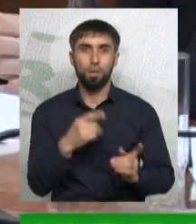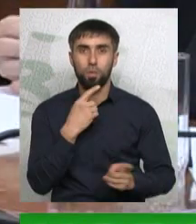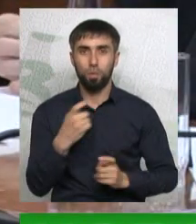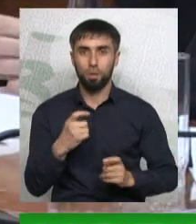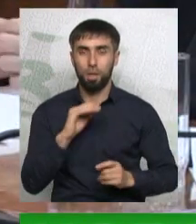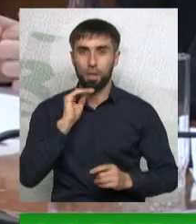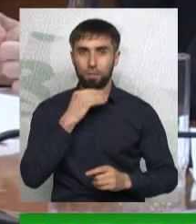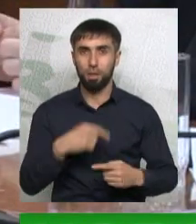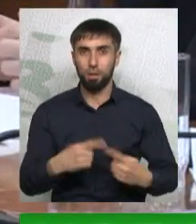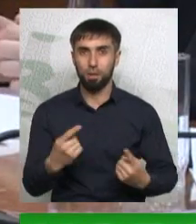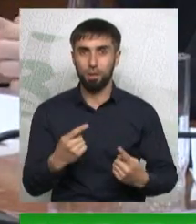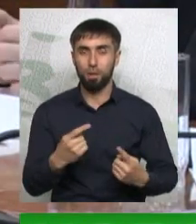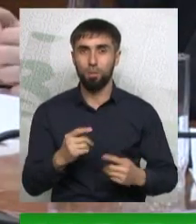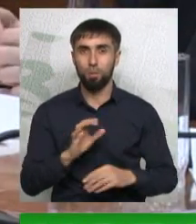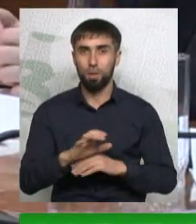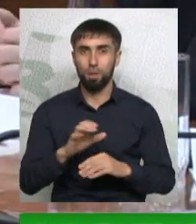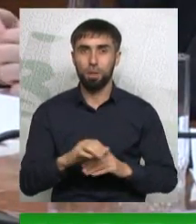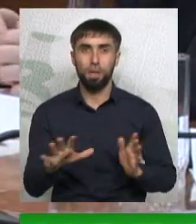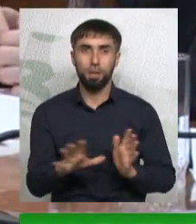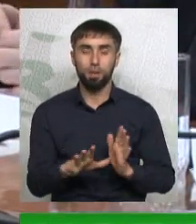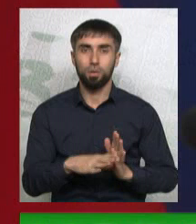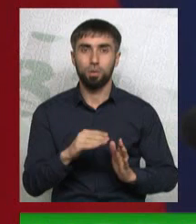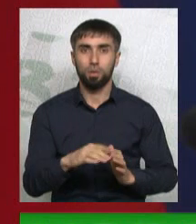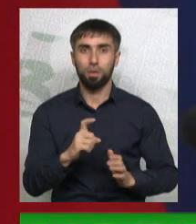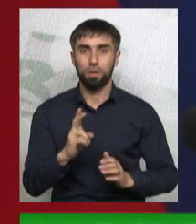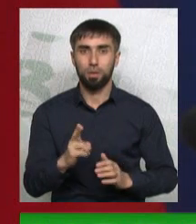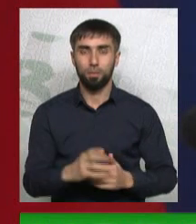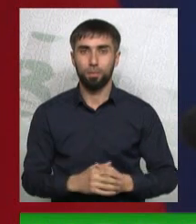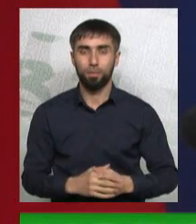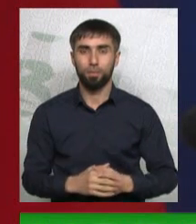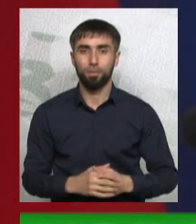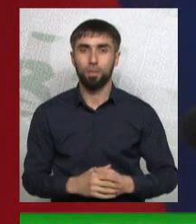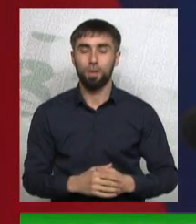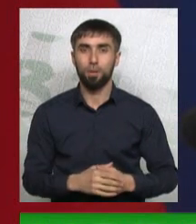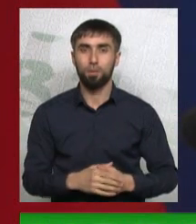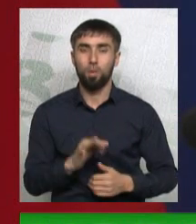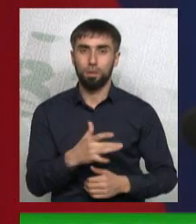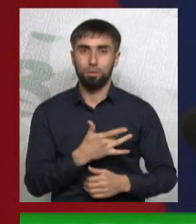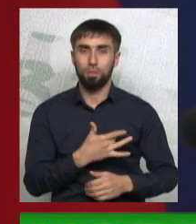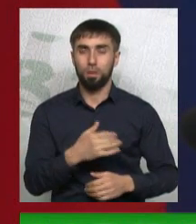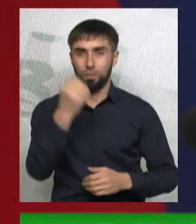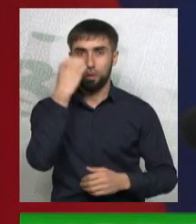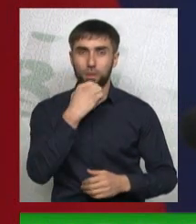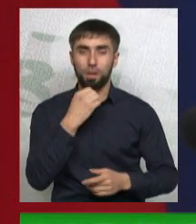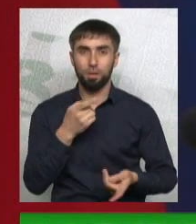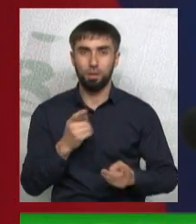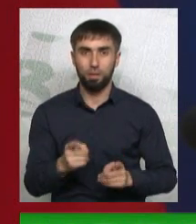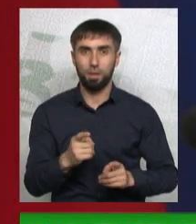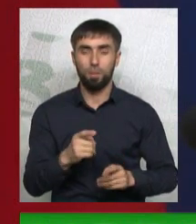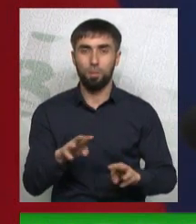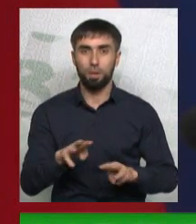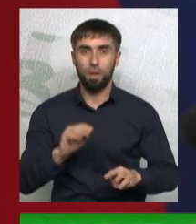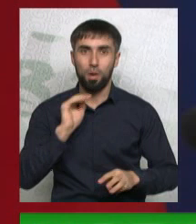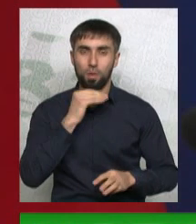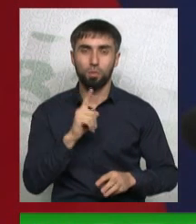устойчивого экономического развития предприятий энергетики и ЖКХ. Искренне спасибо, действительно, Министерству экономики, что нас